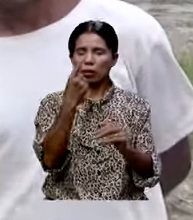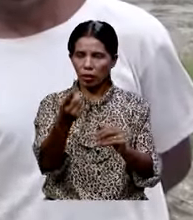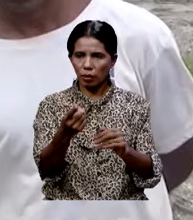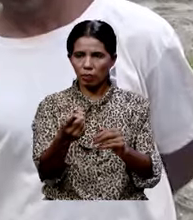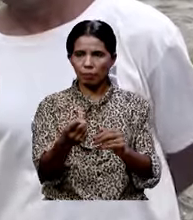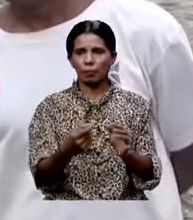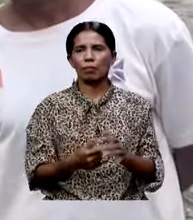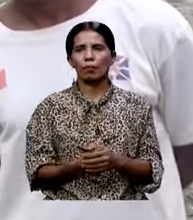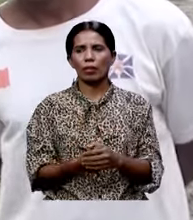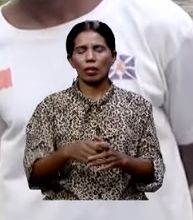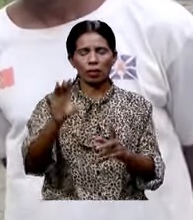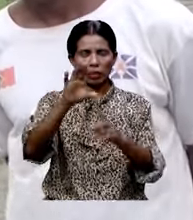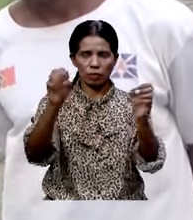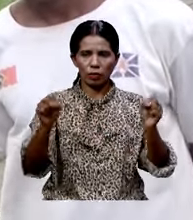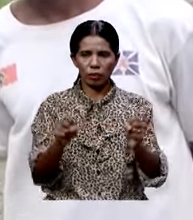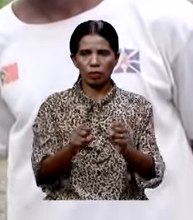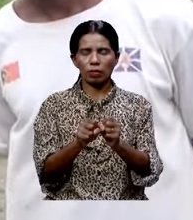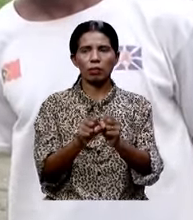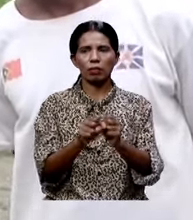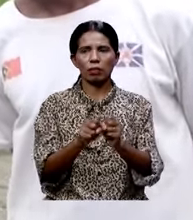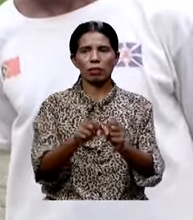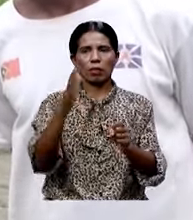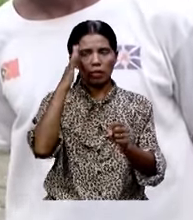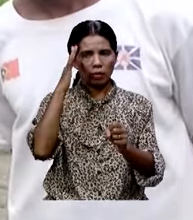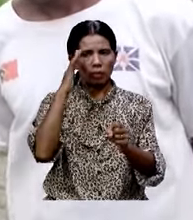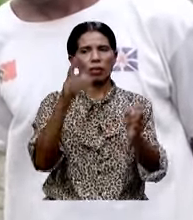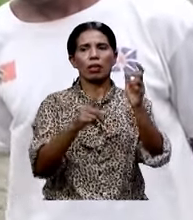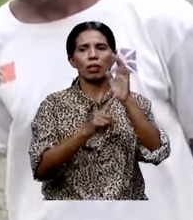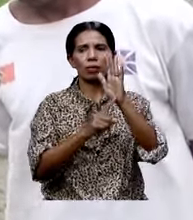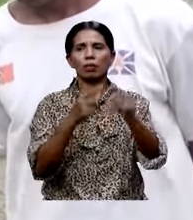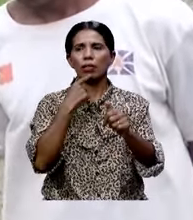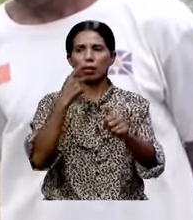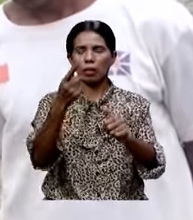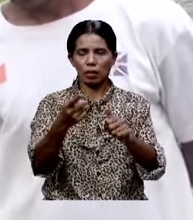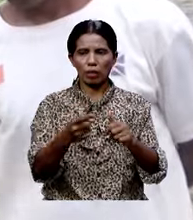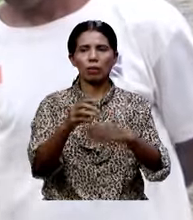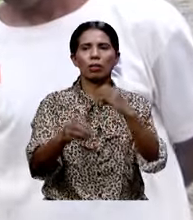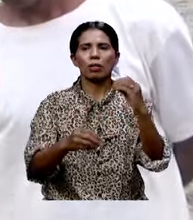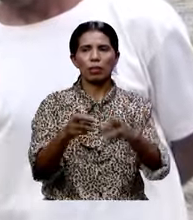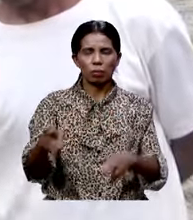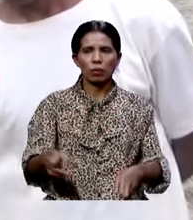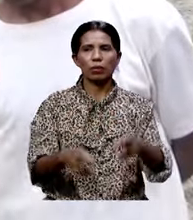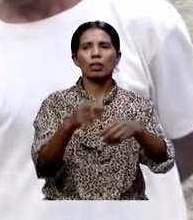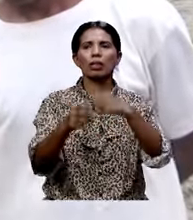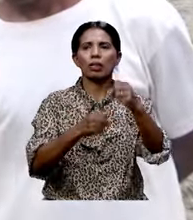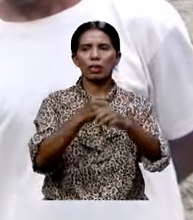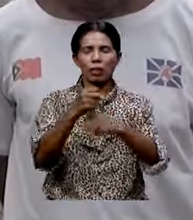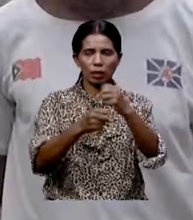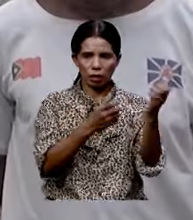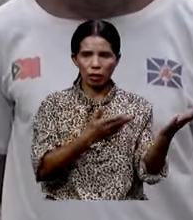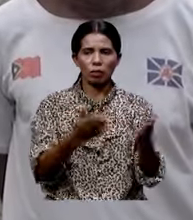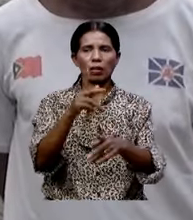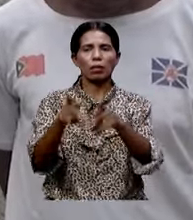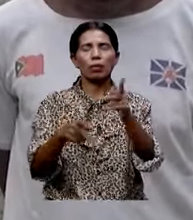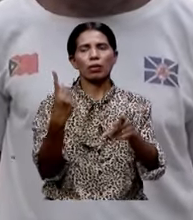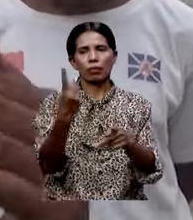hin sifidu suku ninya hanoin baru ne ohim menciona ne kataka mota dana tinan tinan sempre luar hela ema penting